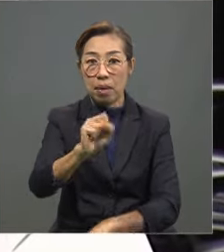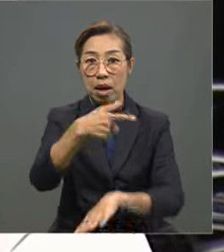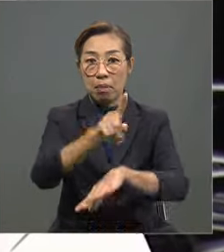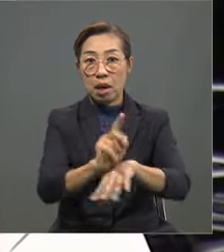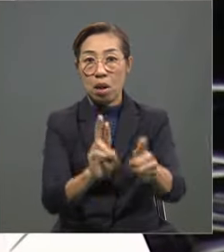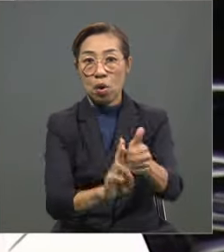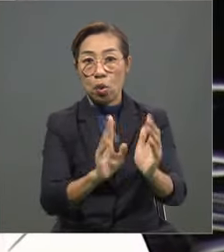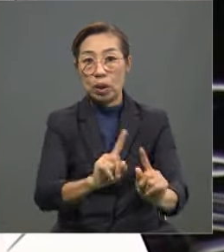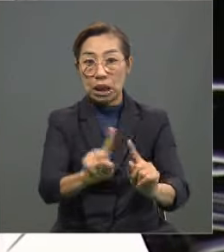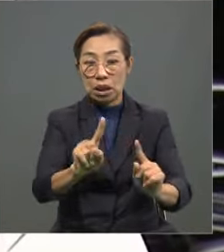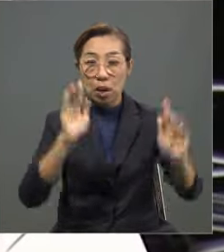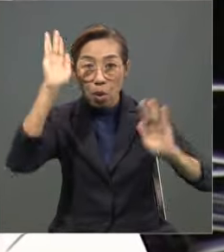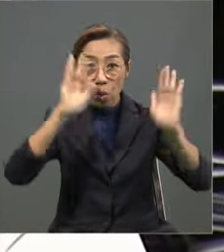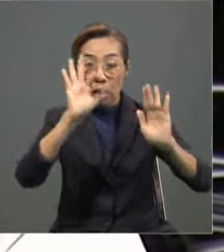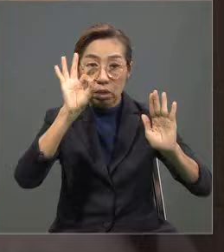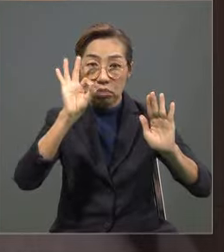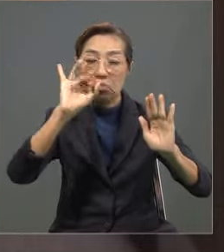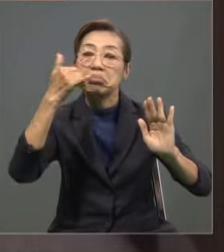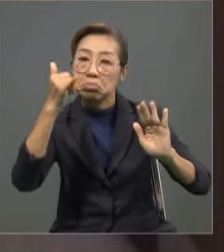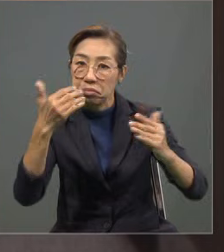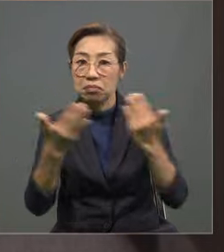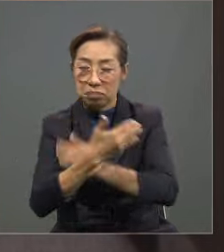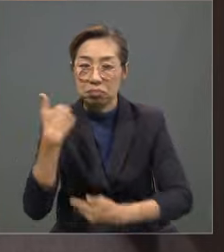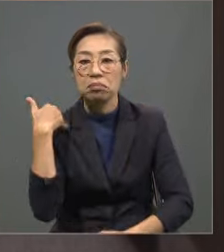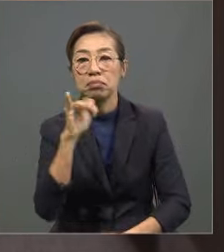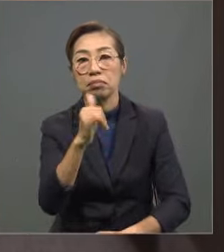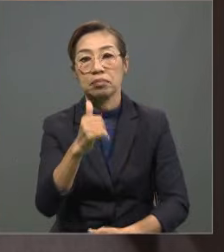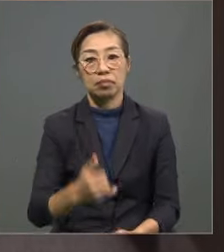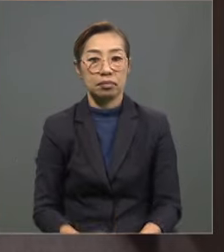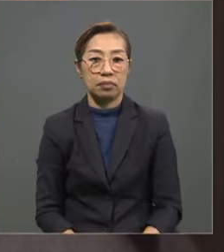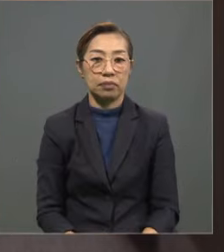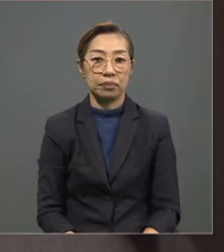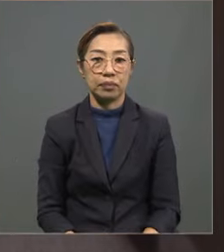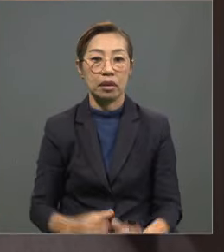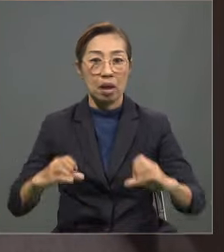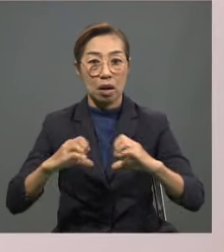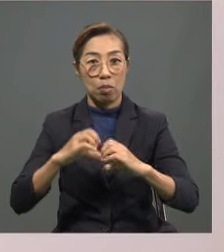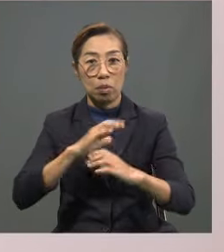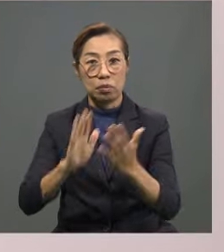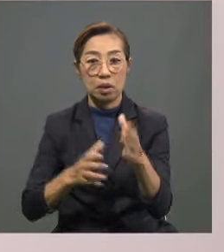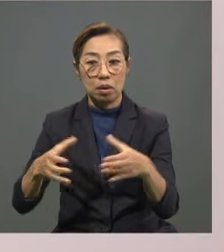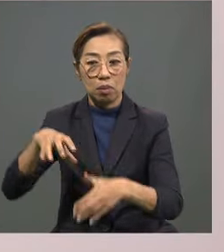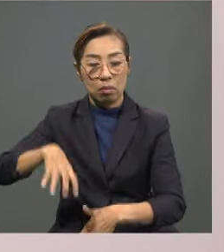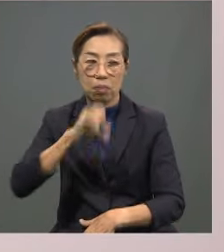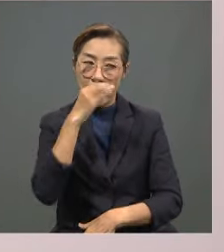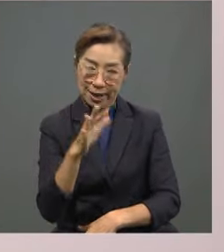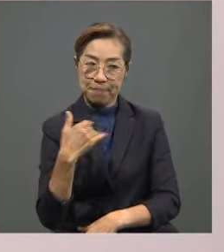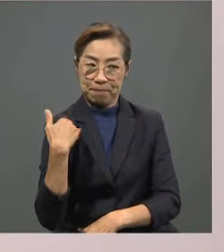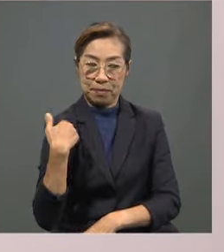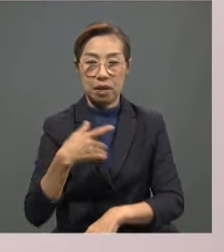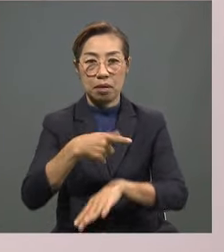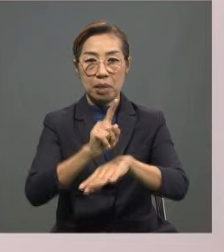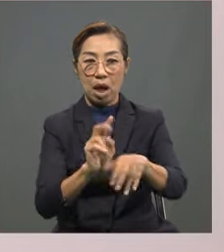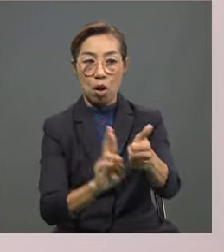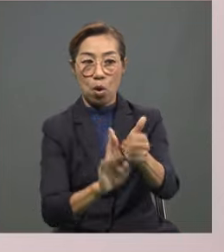1ก็ไม่แน่อาจจะมีการเปลี่ยนแปลงก็ได้นะคะครับแต่ที่แน่ๆคือภูมิใจไทยบอกแล้วนะว่าจะส่งใครมาชิงตำแหน่งรอง